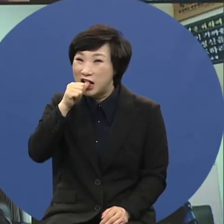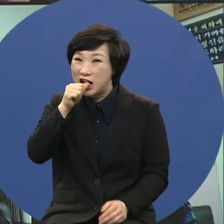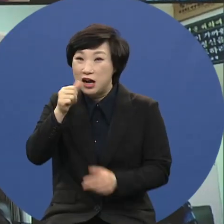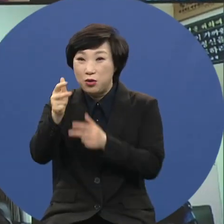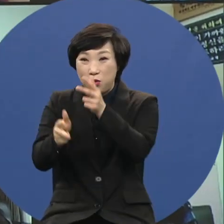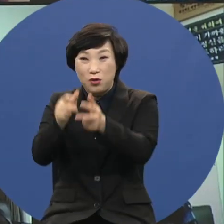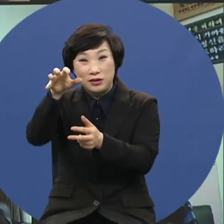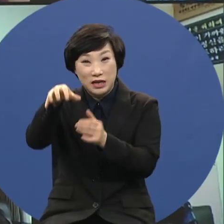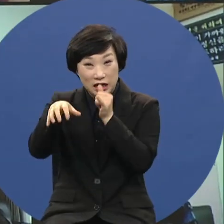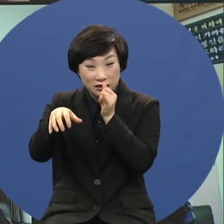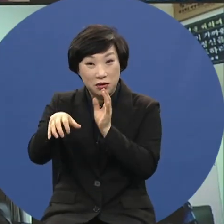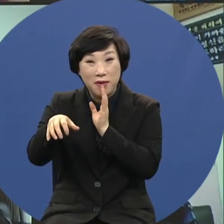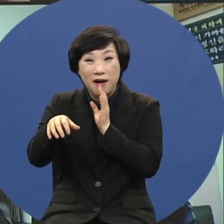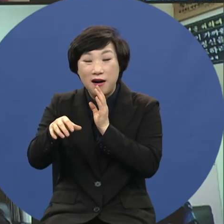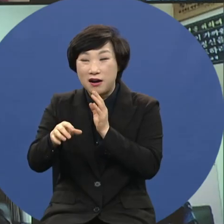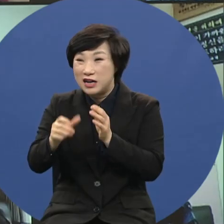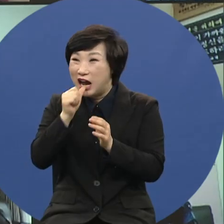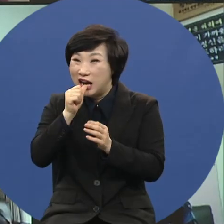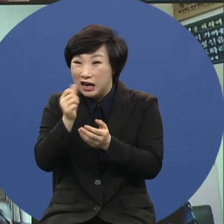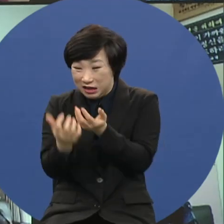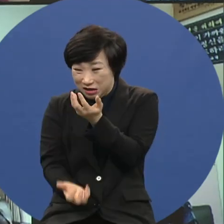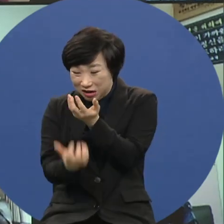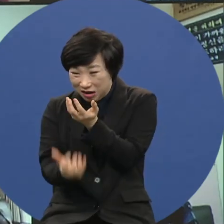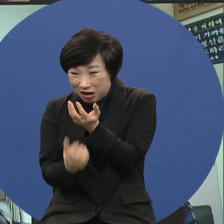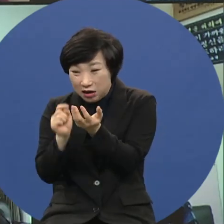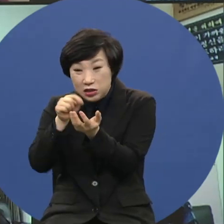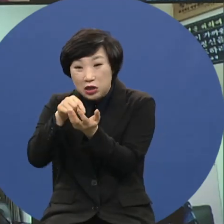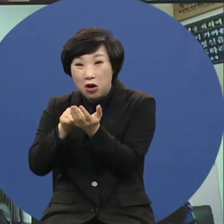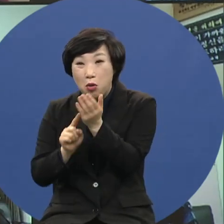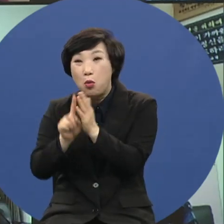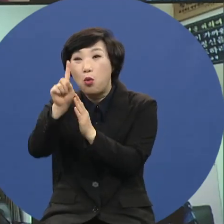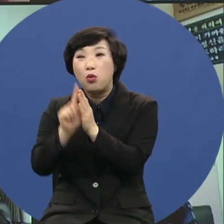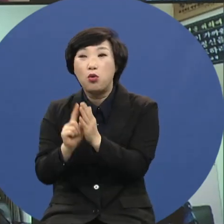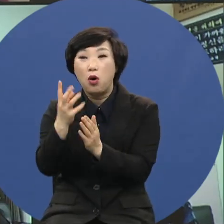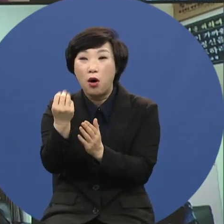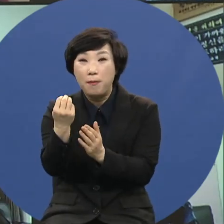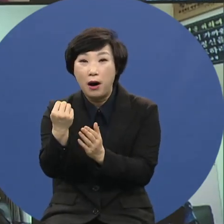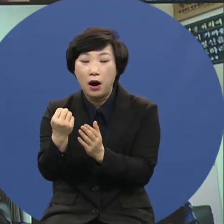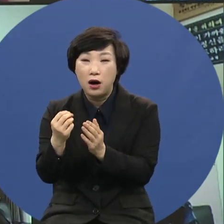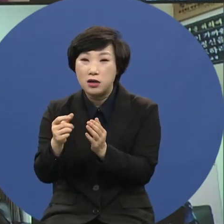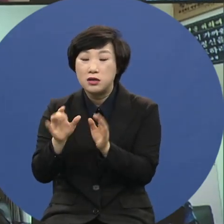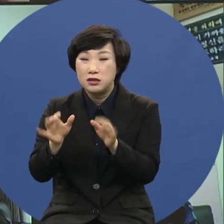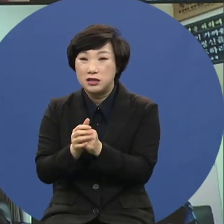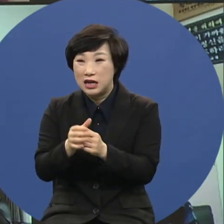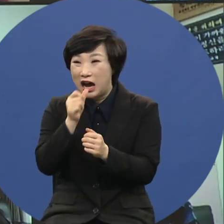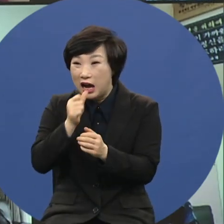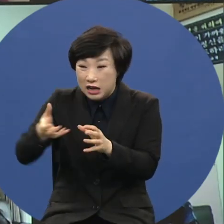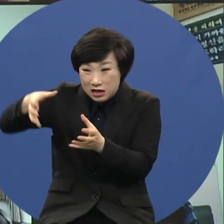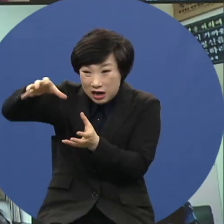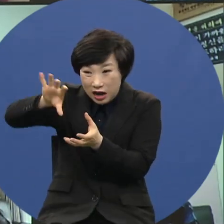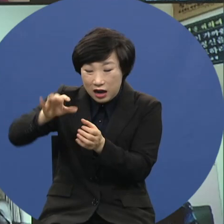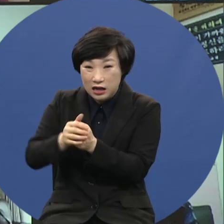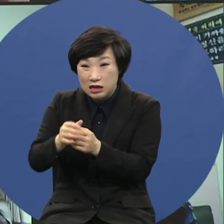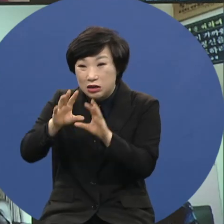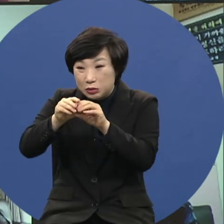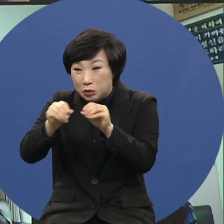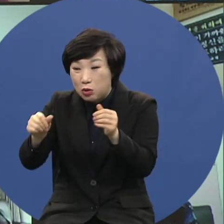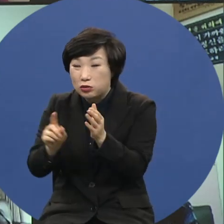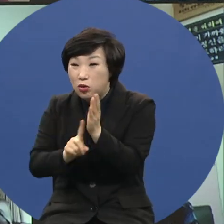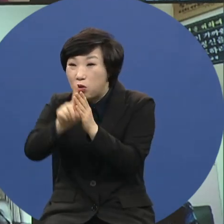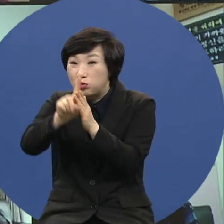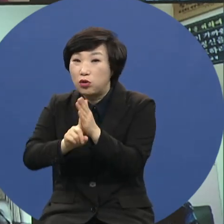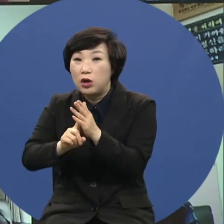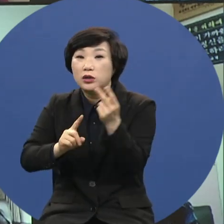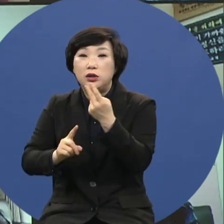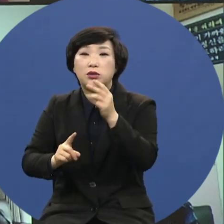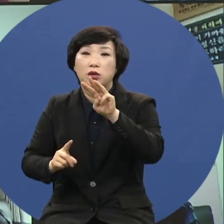그냥 끓는 온도, 센물이 새가 딱 녹는 온도가